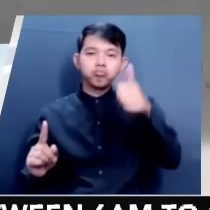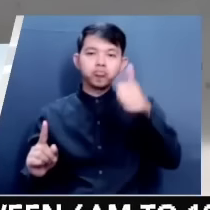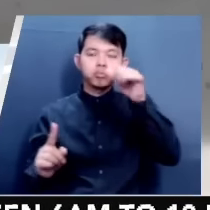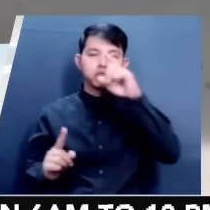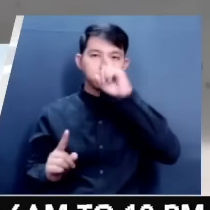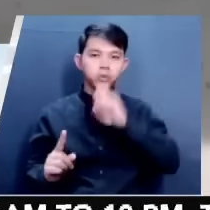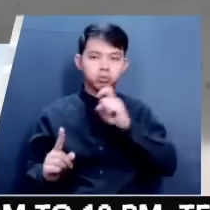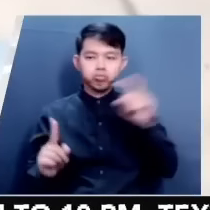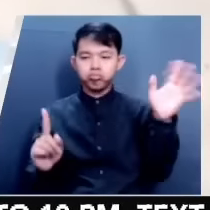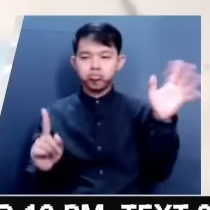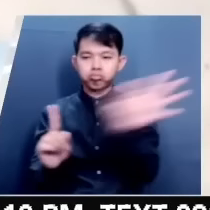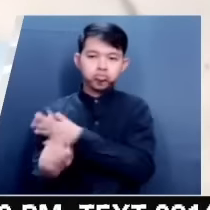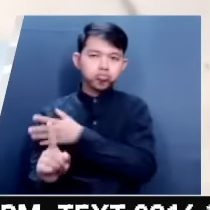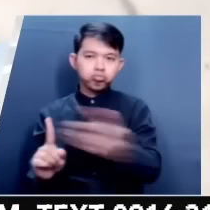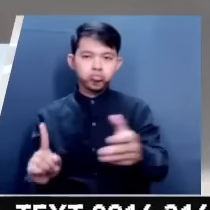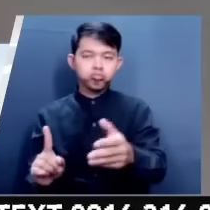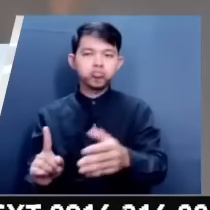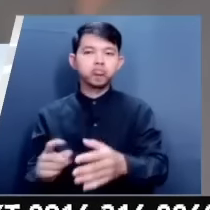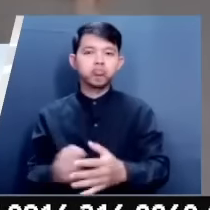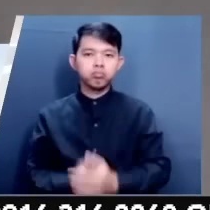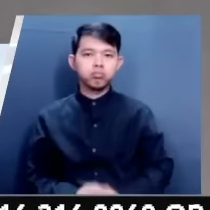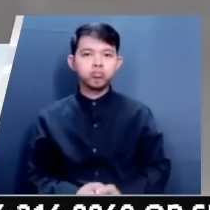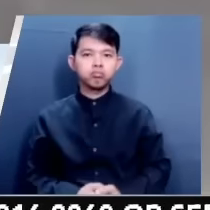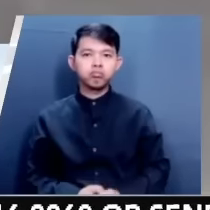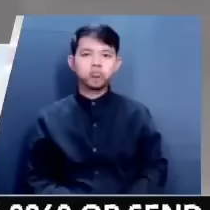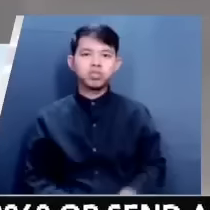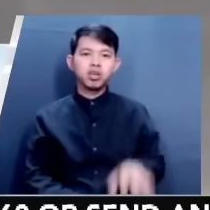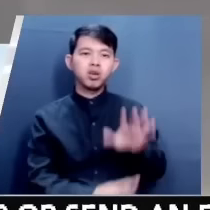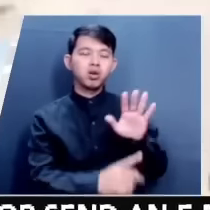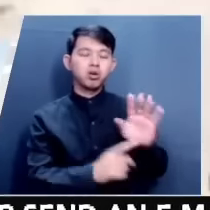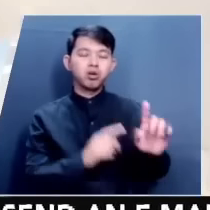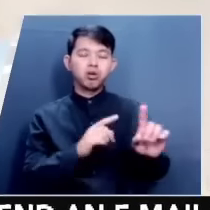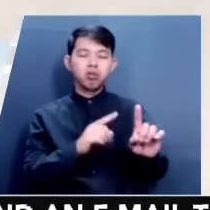nakadilaw. Tumatwo naman palayo ang kasama niyang bata.